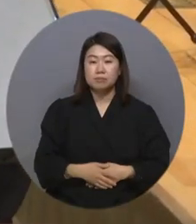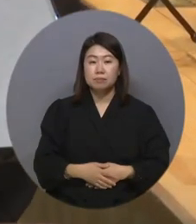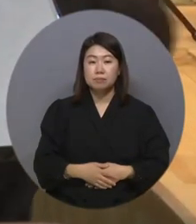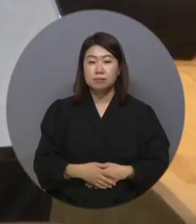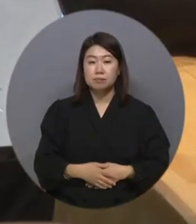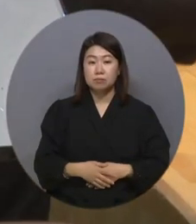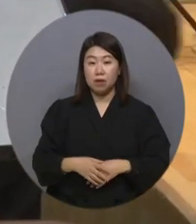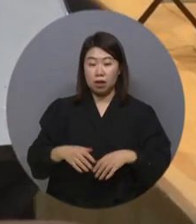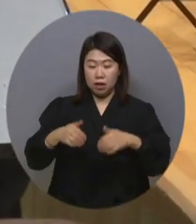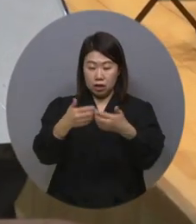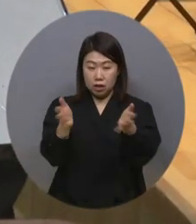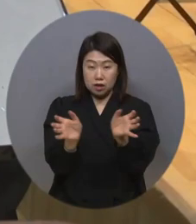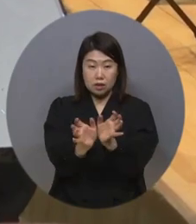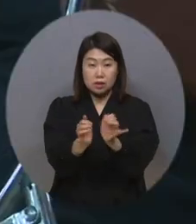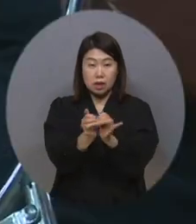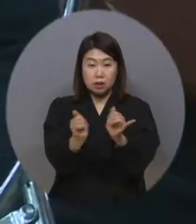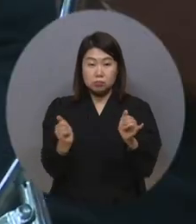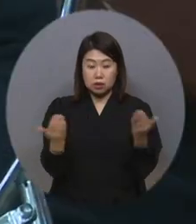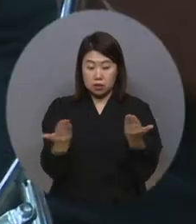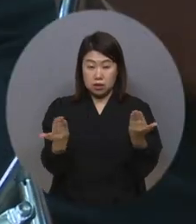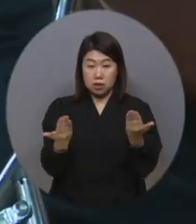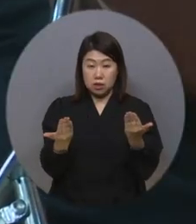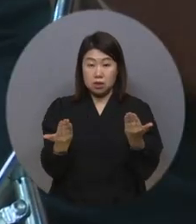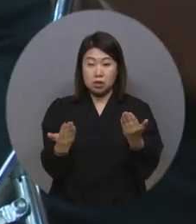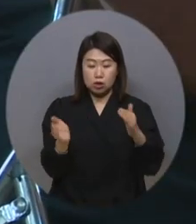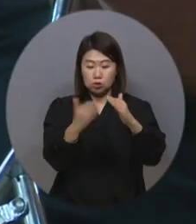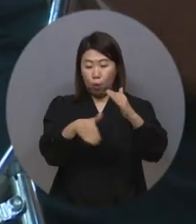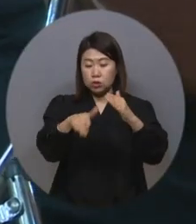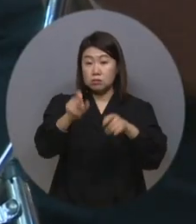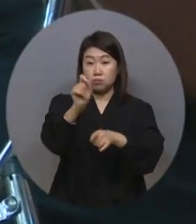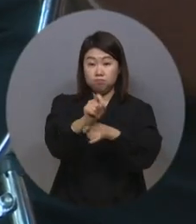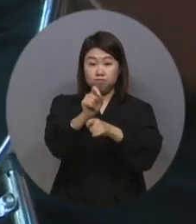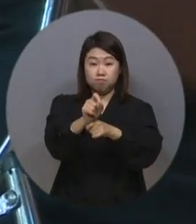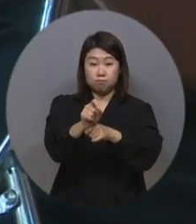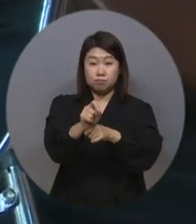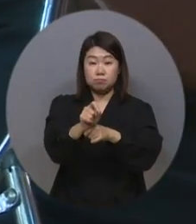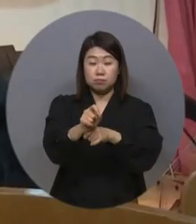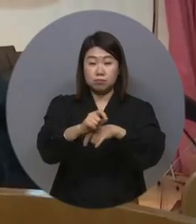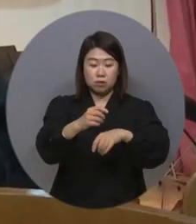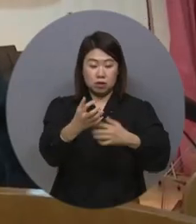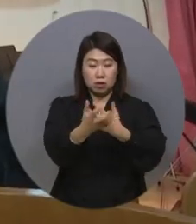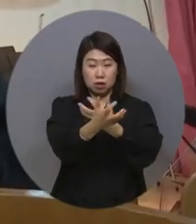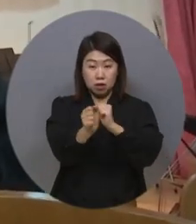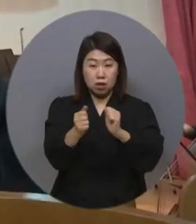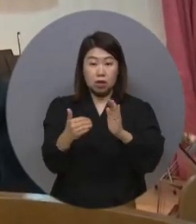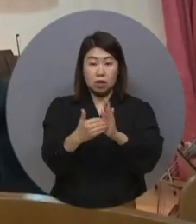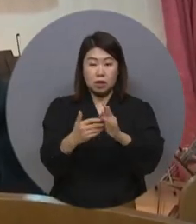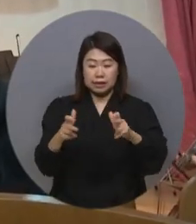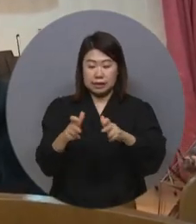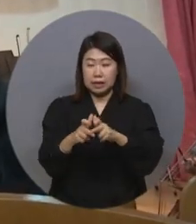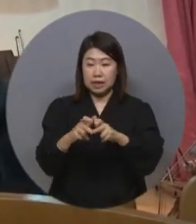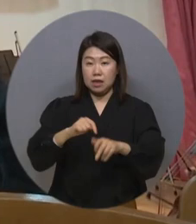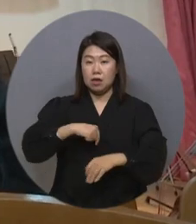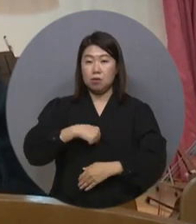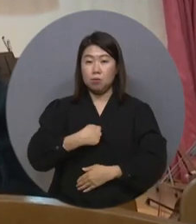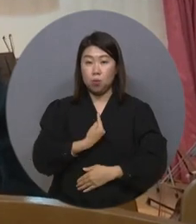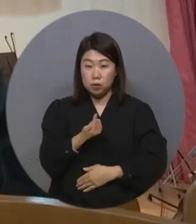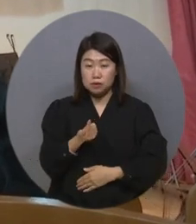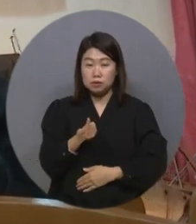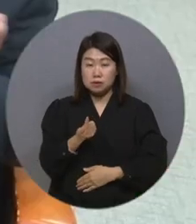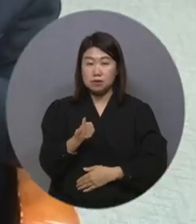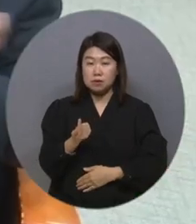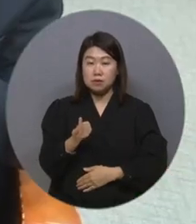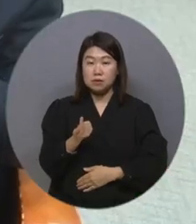오케스트라 단원은 모두 근로계약을 체결하고 정식 직원으로 채용되어 장애인 자아실현과 사회적 기여의 장이